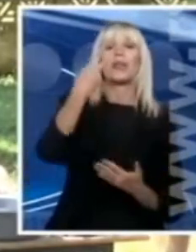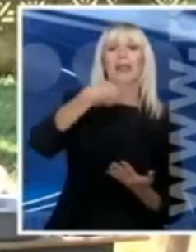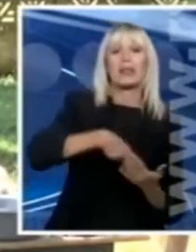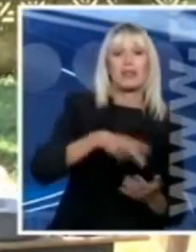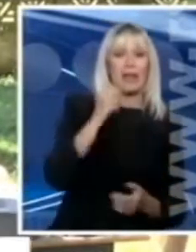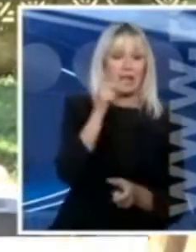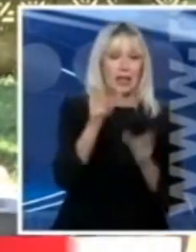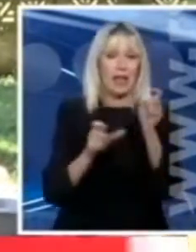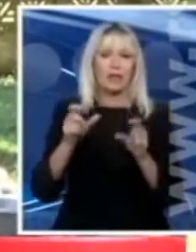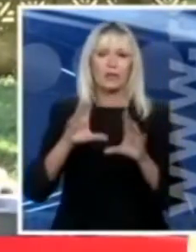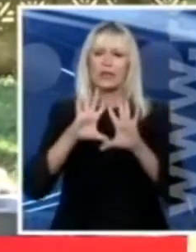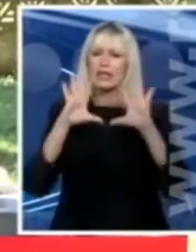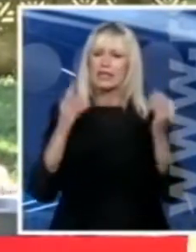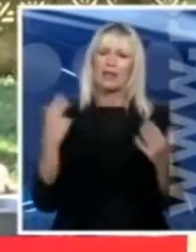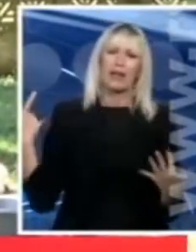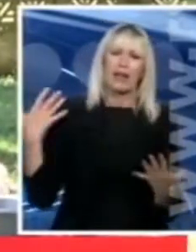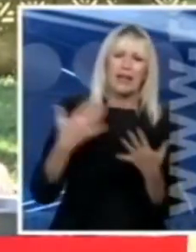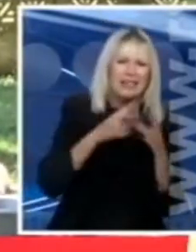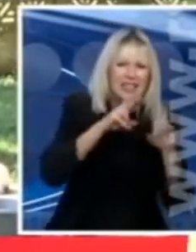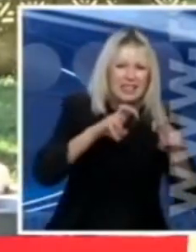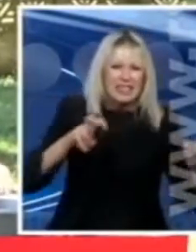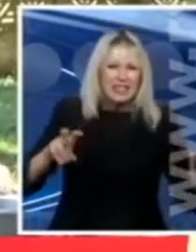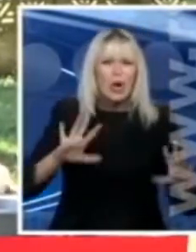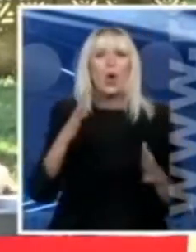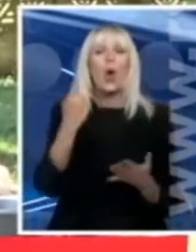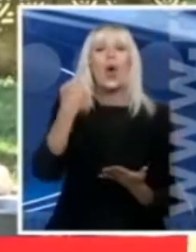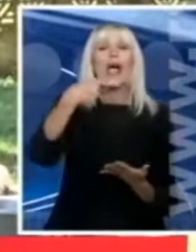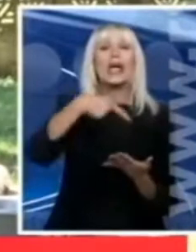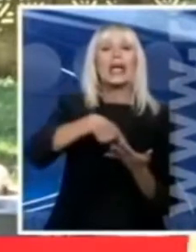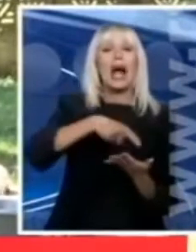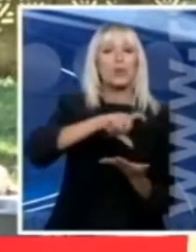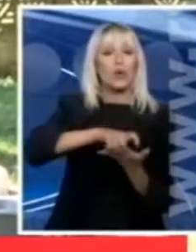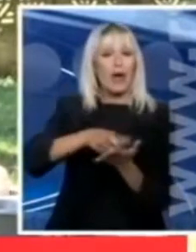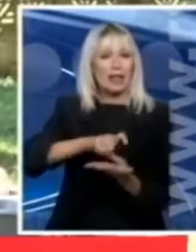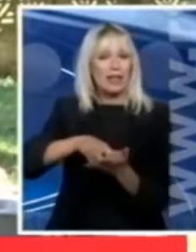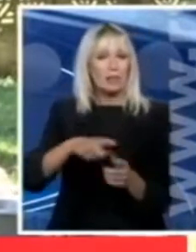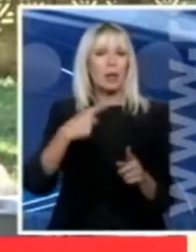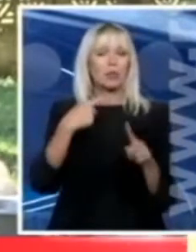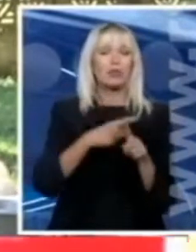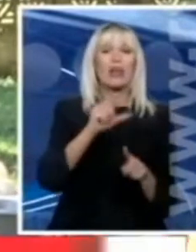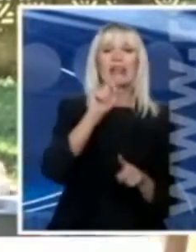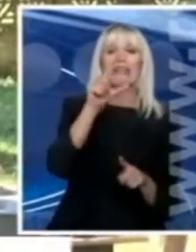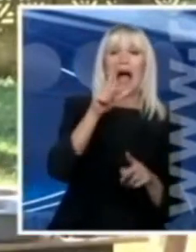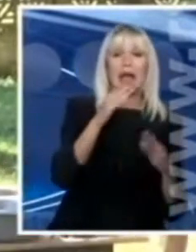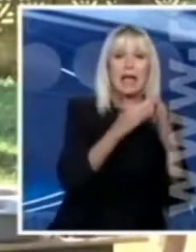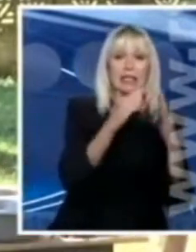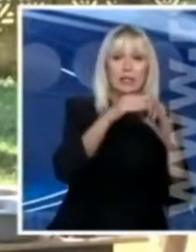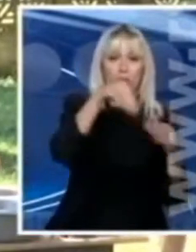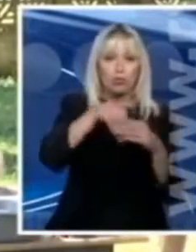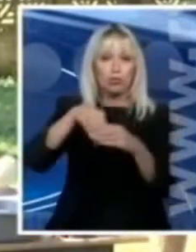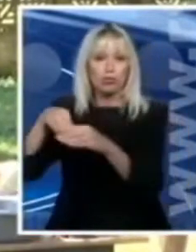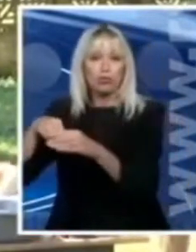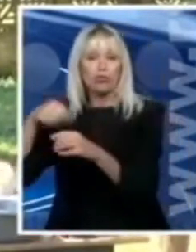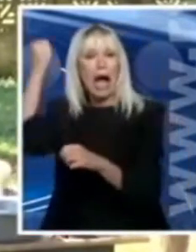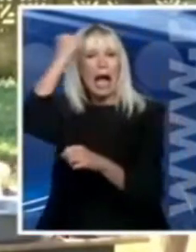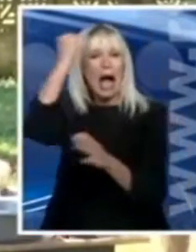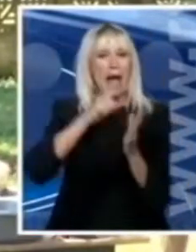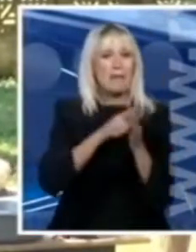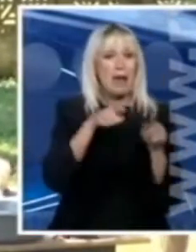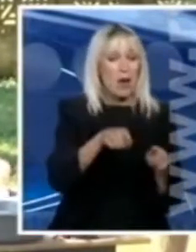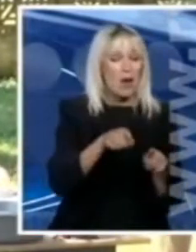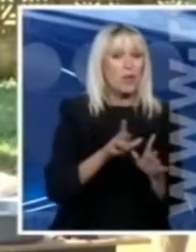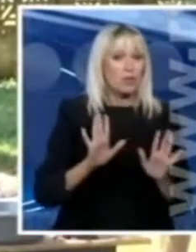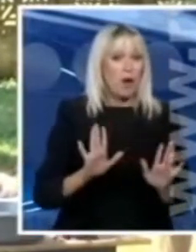istražili, a to je površina od blizu 1000 metara kvadratnih i nekih 12 neolitskih kuća, daju nam za pravo